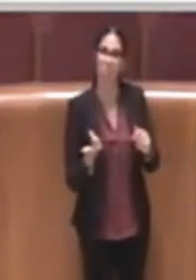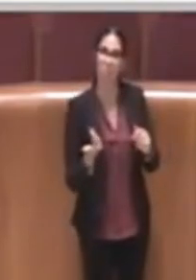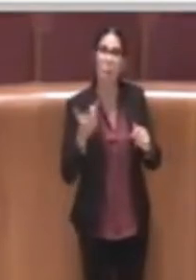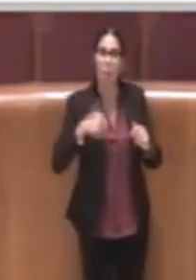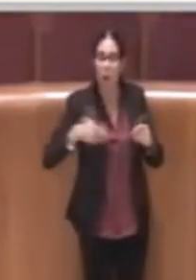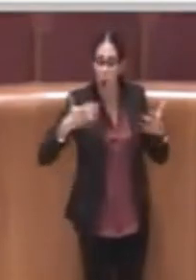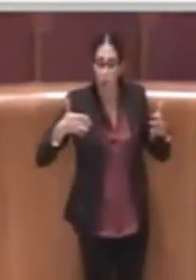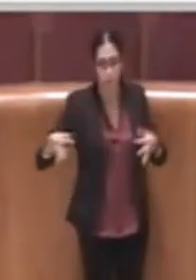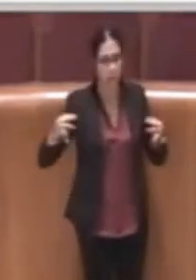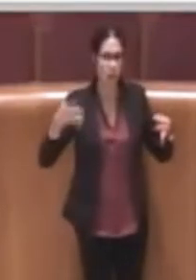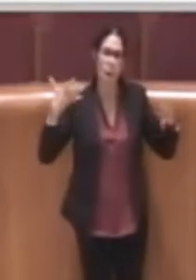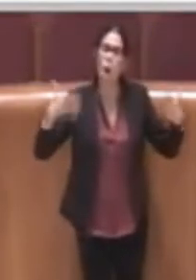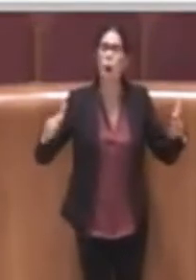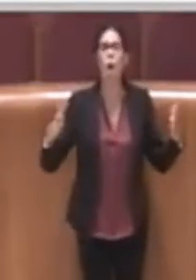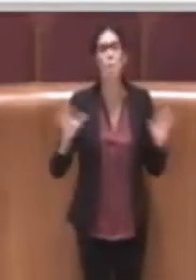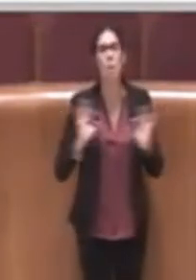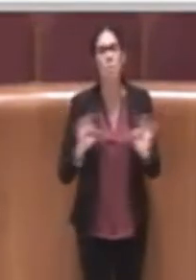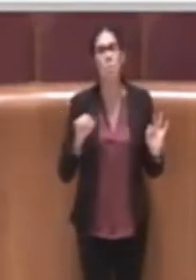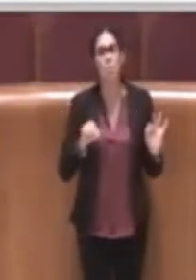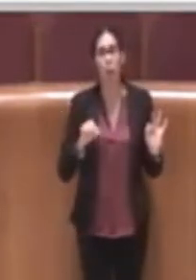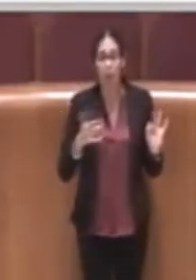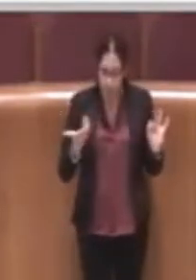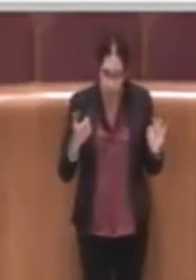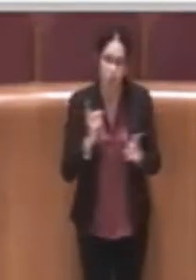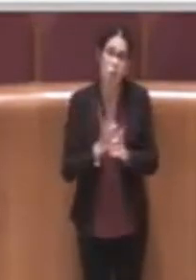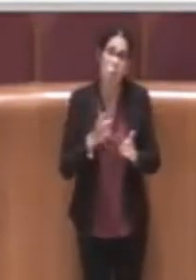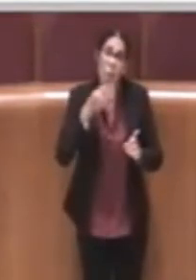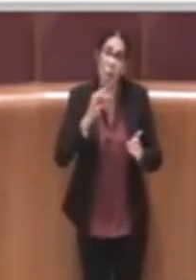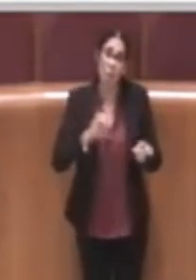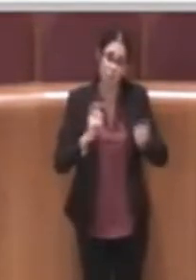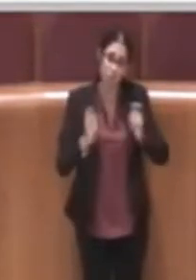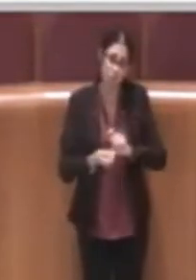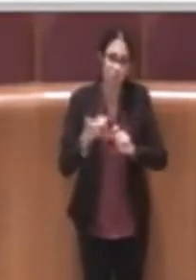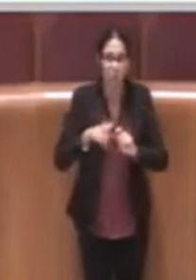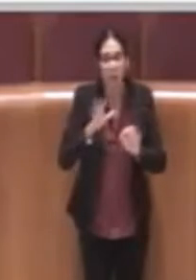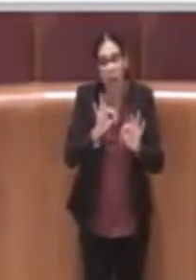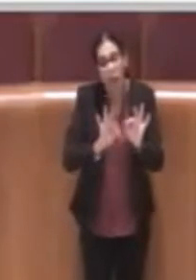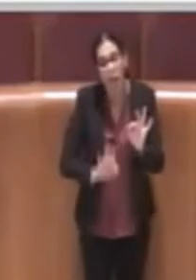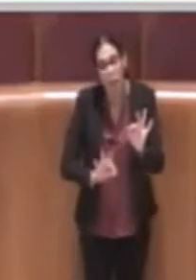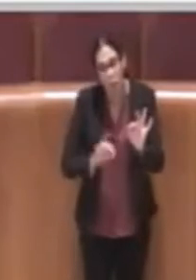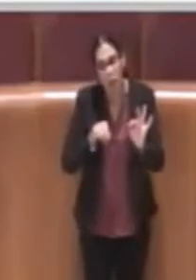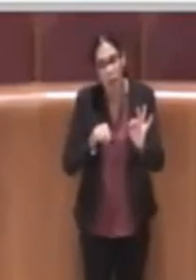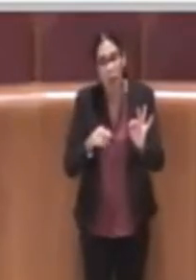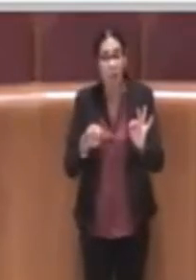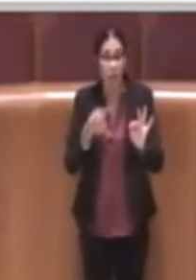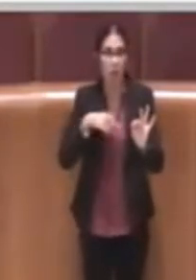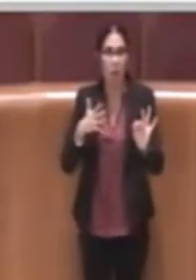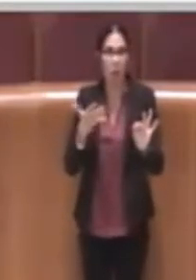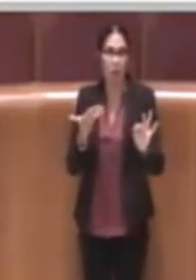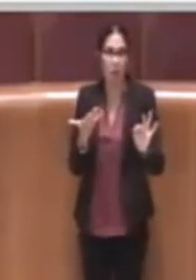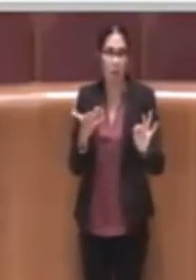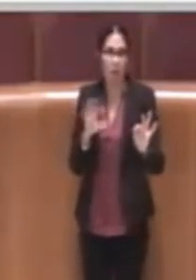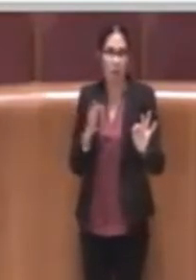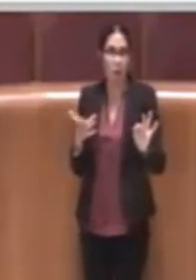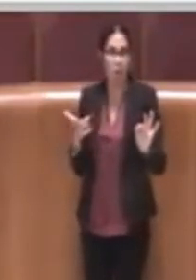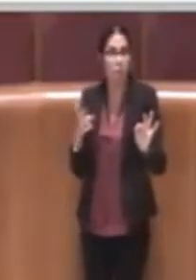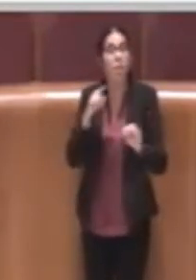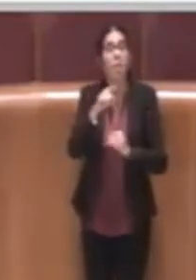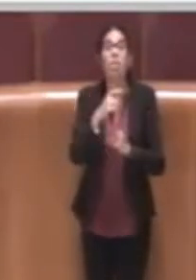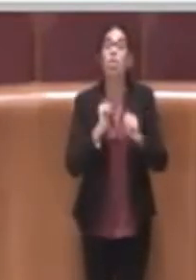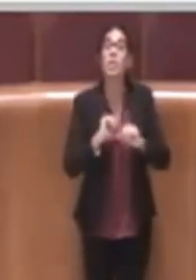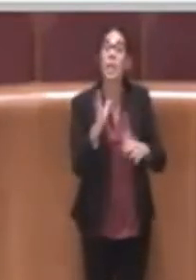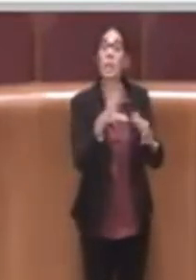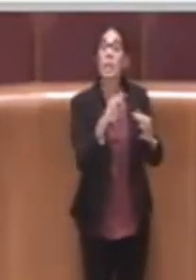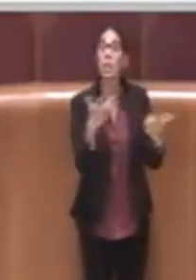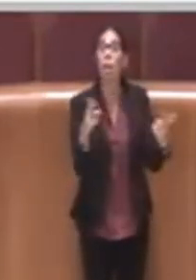piatto. Perché ci sono delle cose che evidentemente non stanno bene a noi, non stanno bene in primo luogo ai cittadini che quei